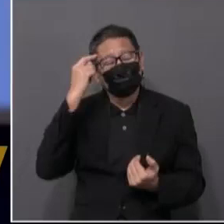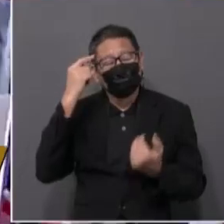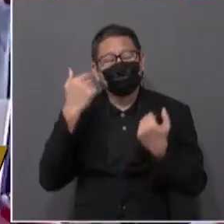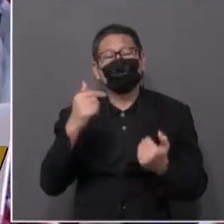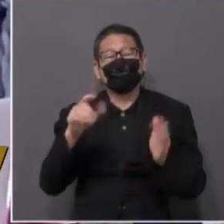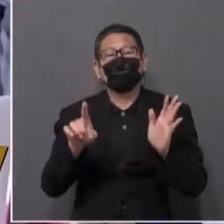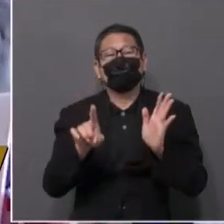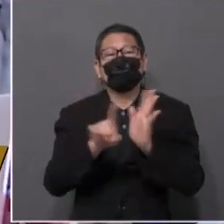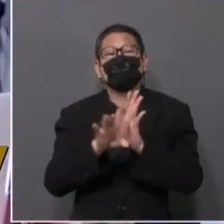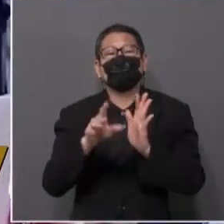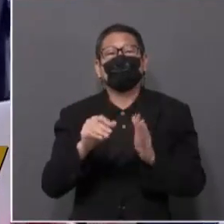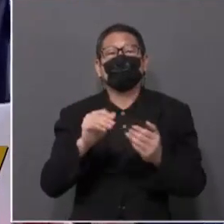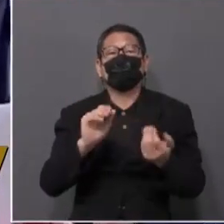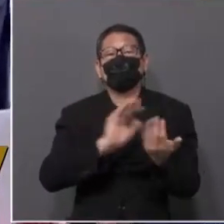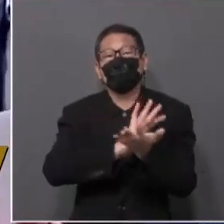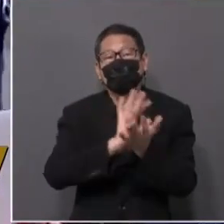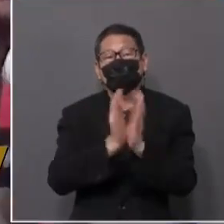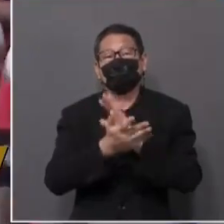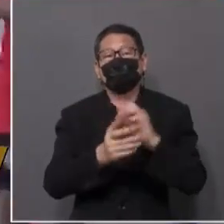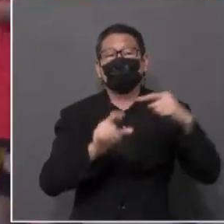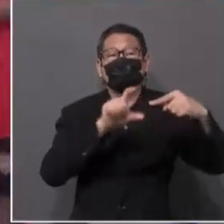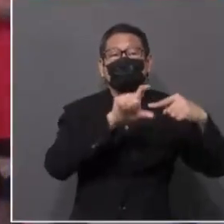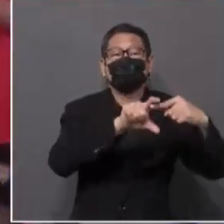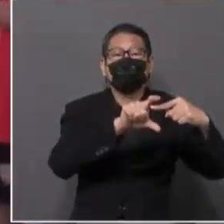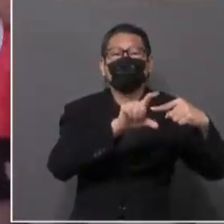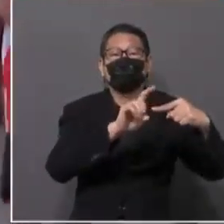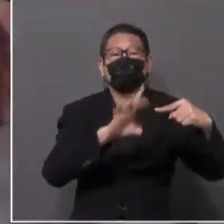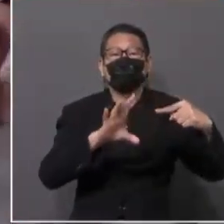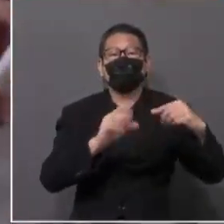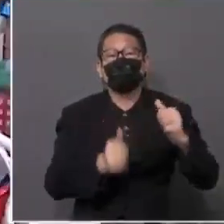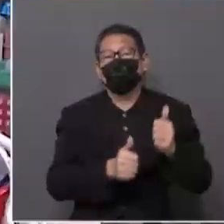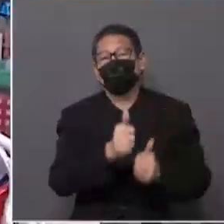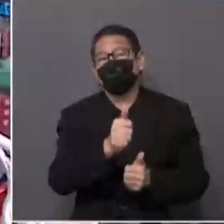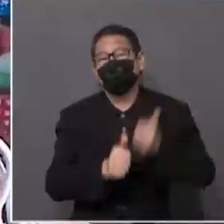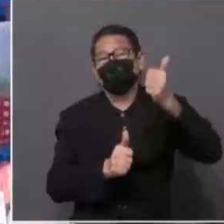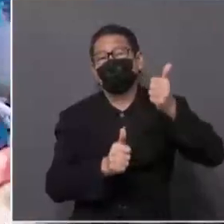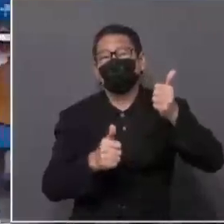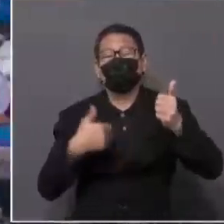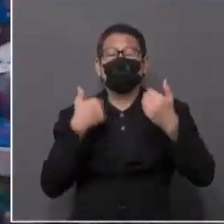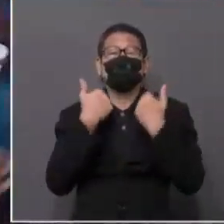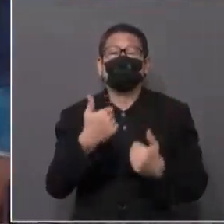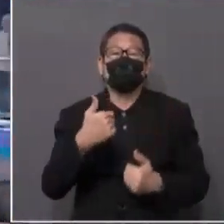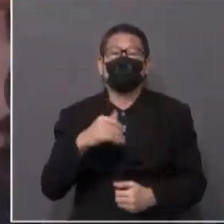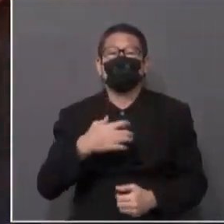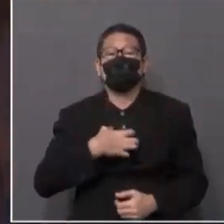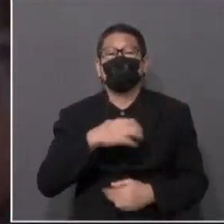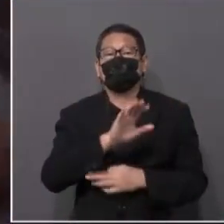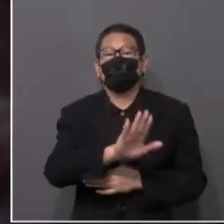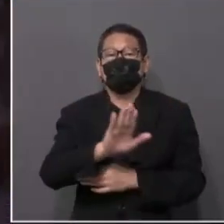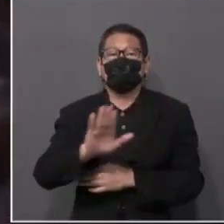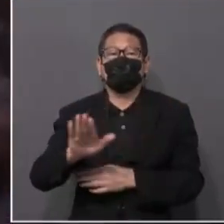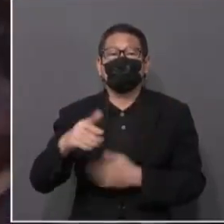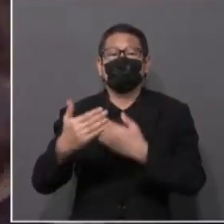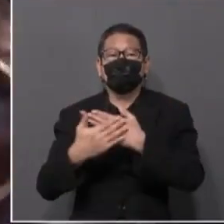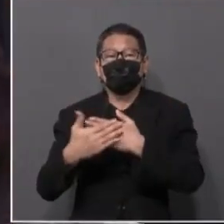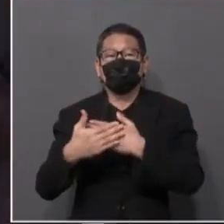สุดแล้กต้องกลบมาไประบบผ่านด้วยร้อยชนะพร้อมกับฝากเตืมัยพัพเพื่อทายด้วยวา ม.วิบอกวด้วยความหวงดี